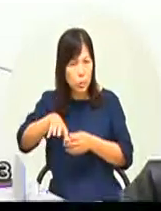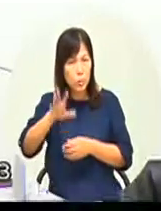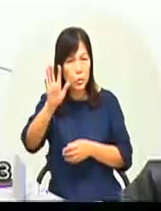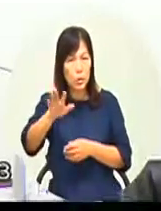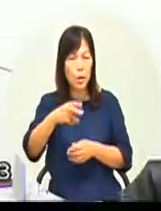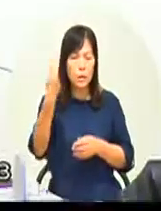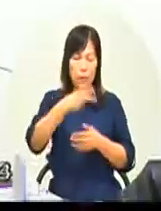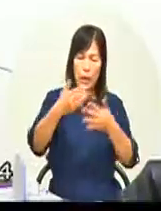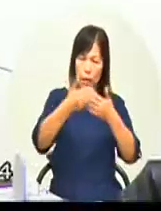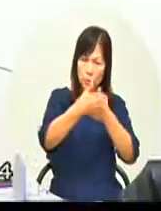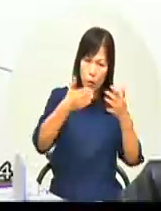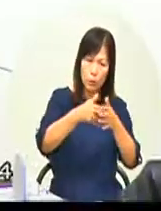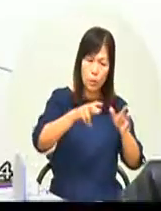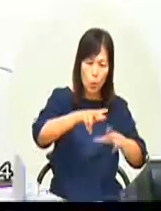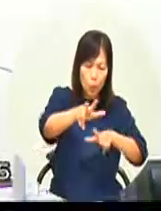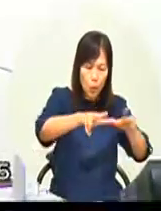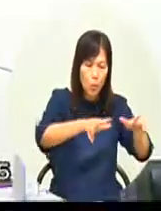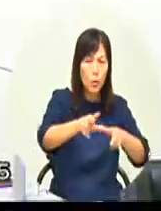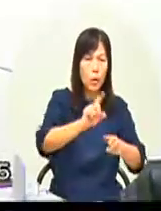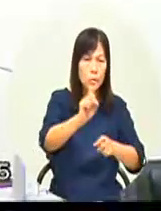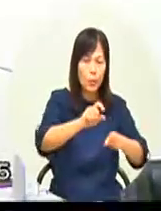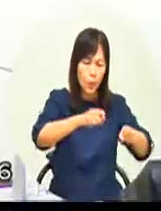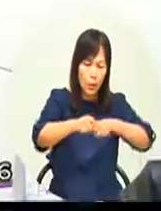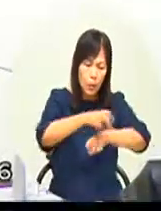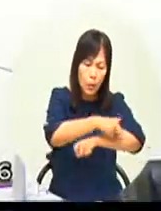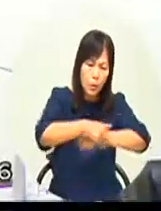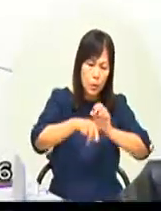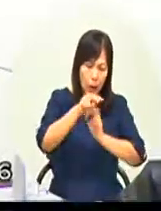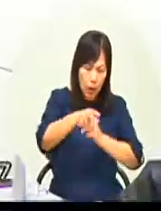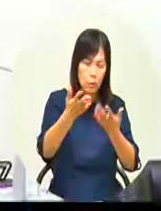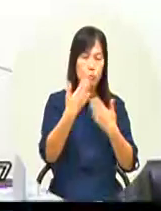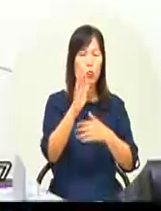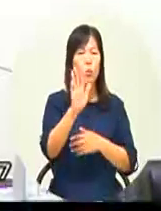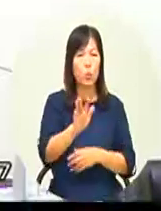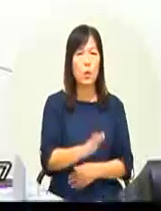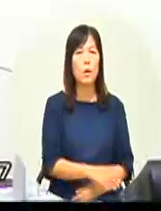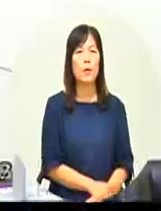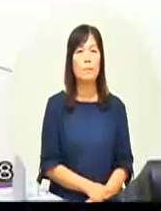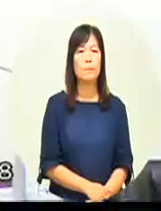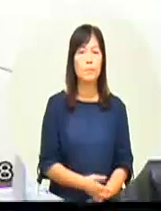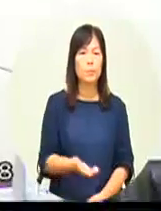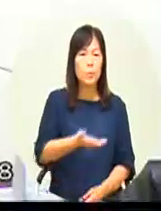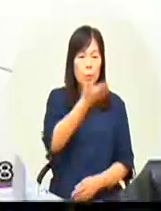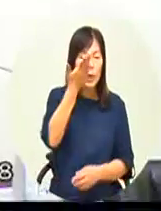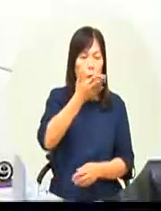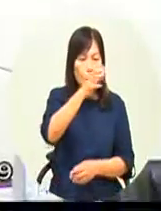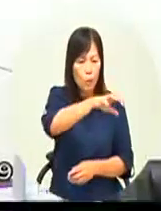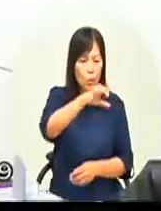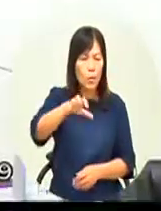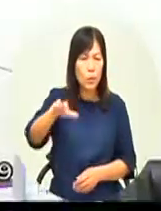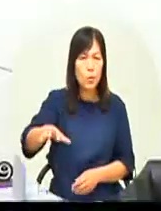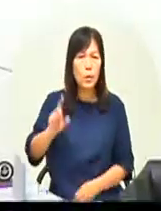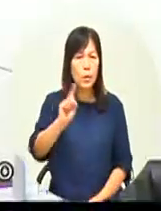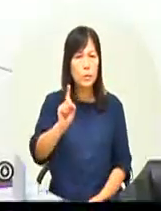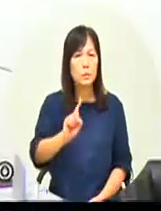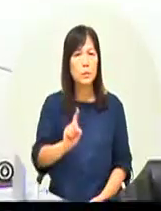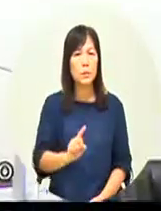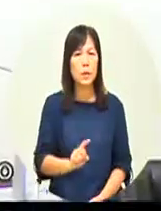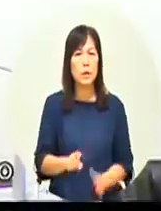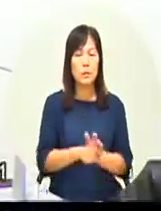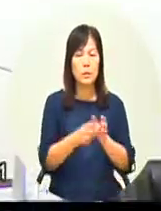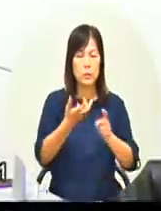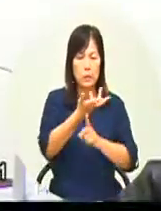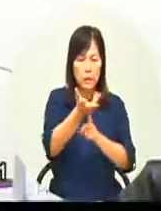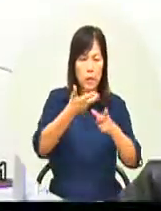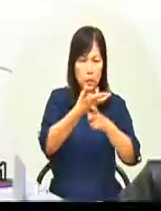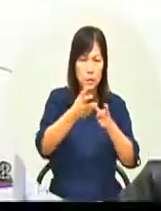它的交通路线怎么样去规划，那边看得一清二楚。那它的景点有哪些是不只是我们的莲池